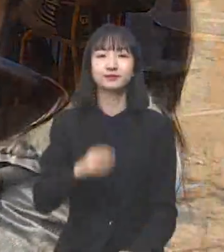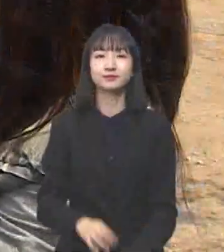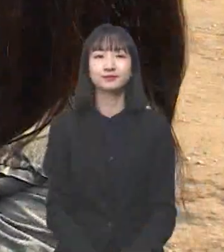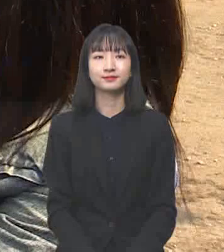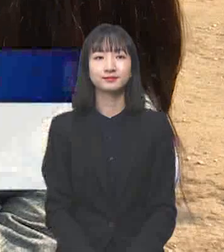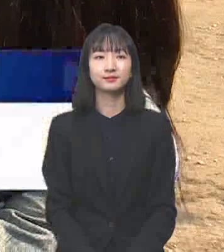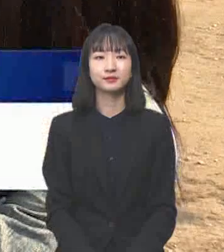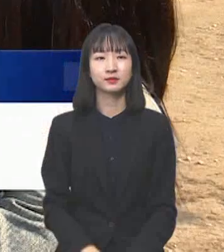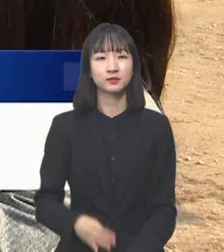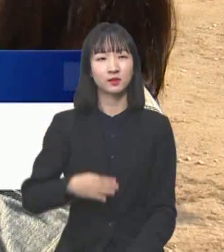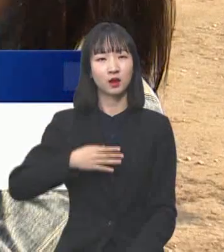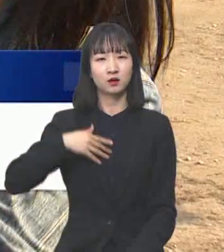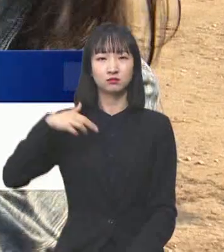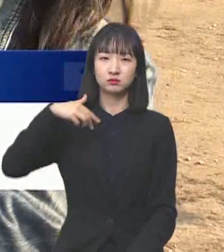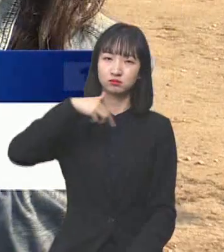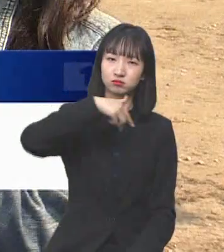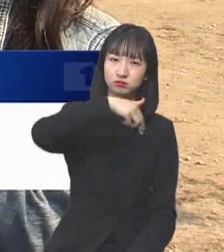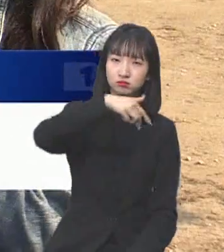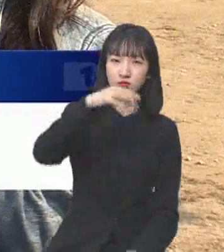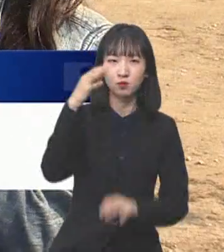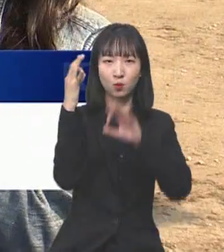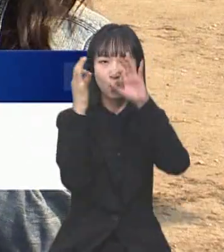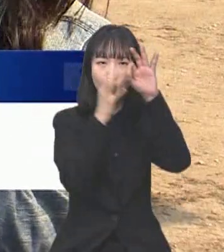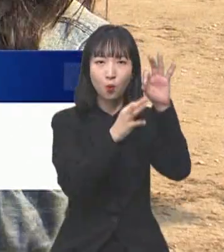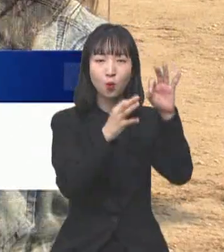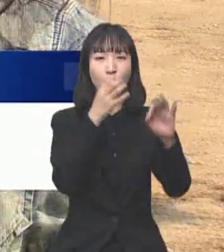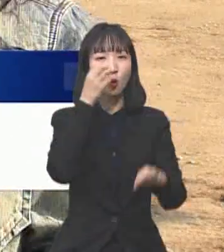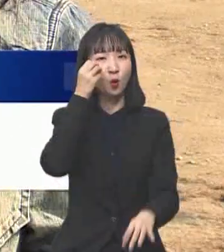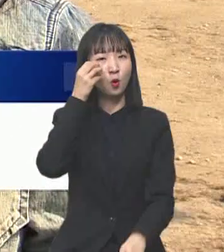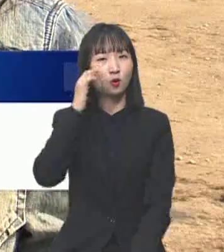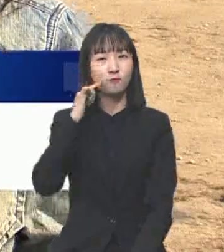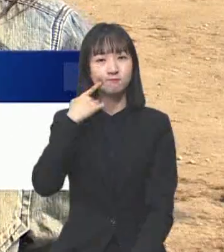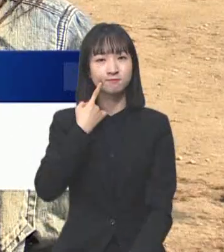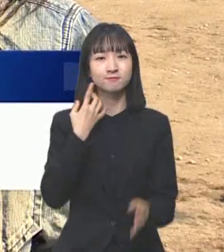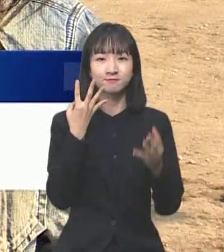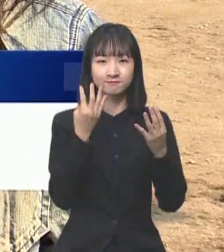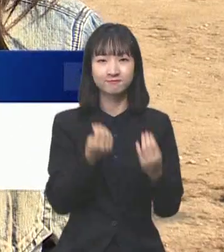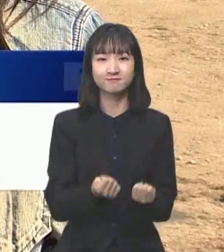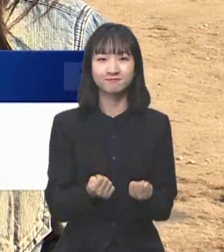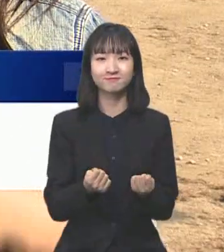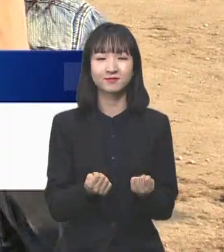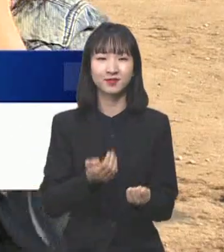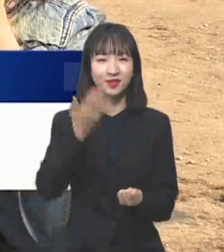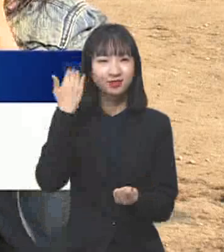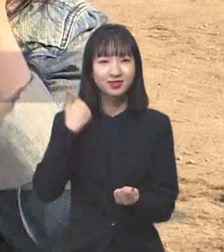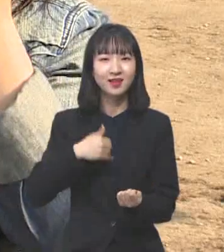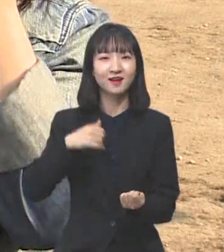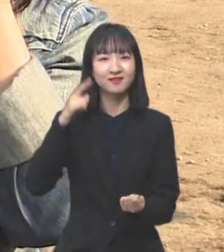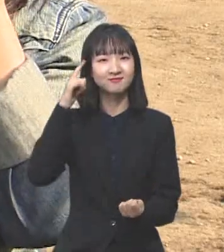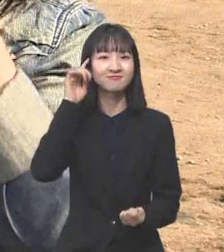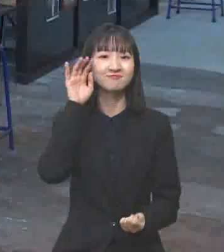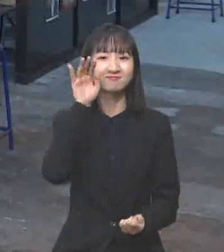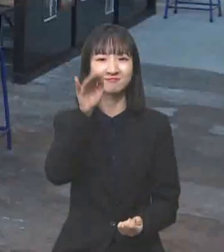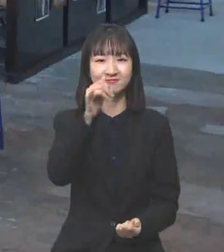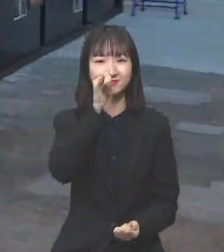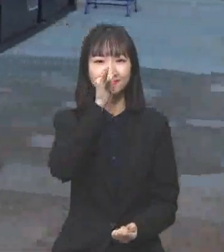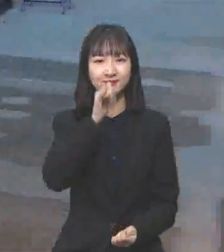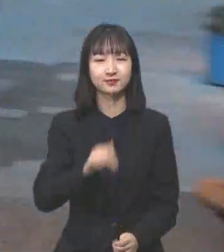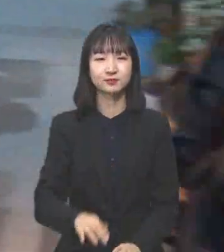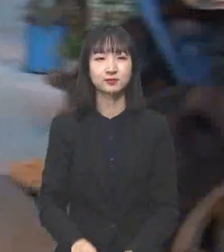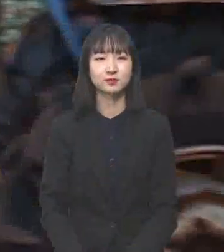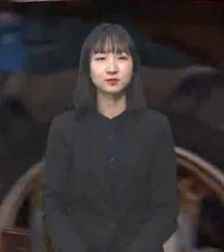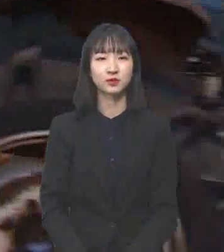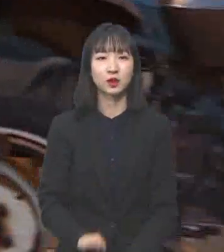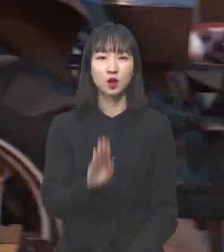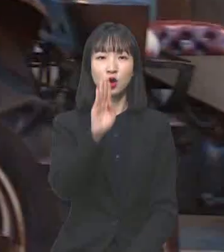저희가 여기 돌아다니는데 너무 신기하고 예쁜게 너무 많고요 엄청 신기하더라구요 옛날 추억 생각나고 복고